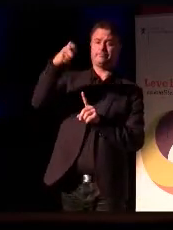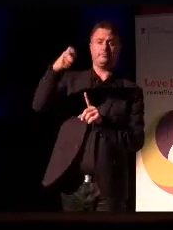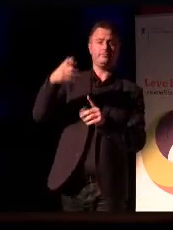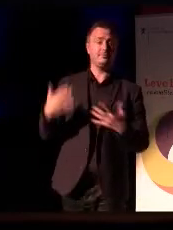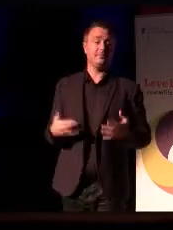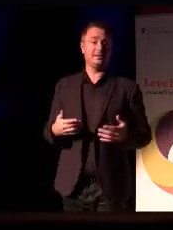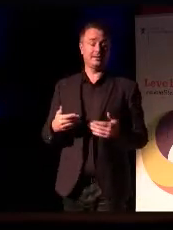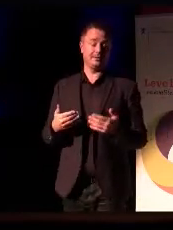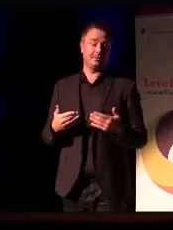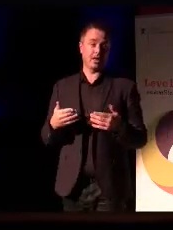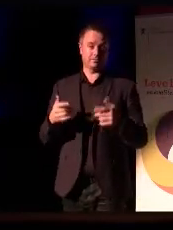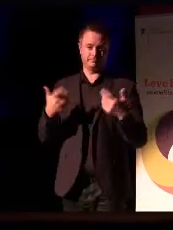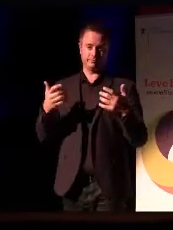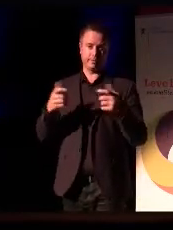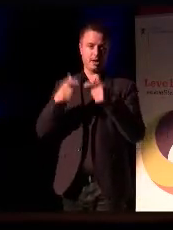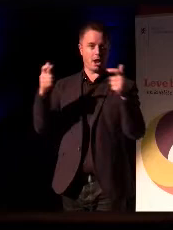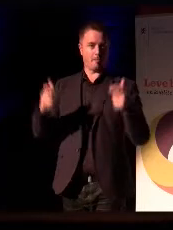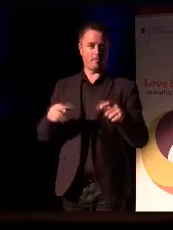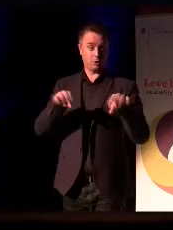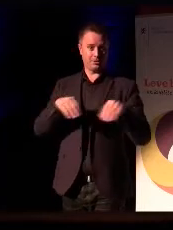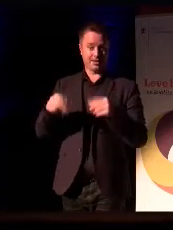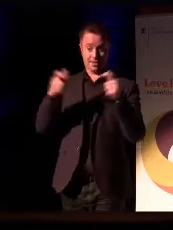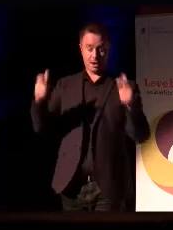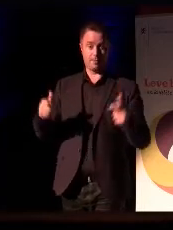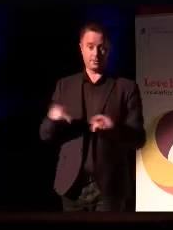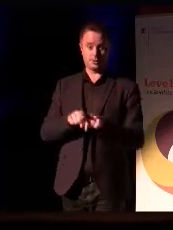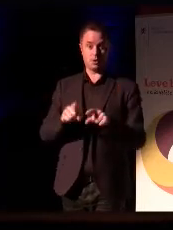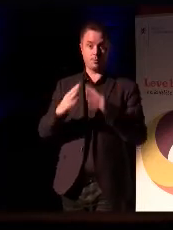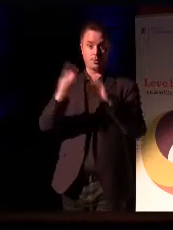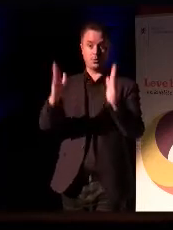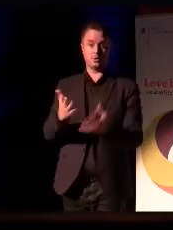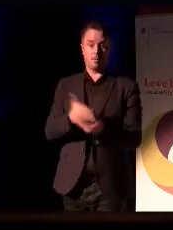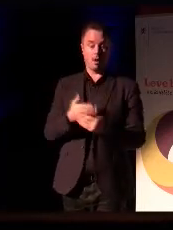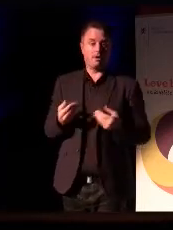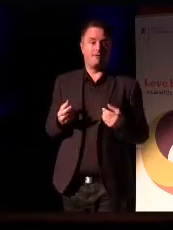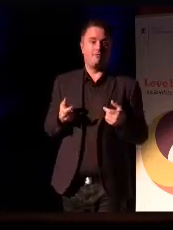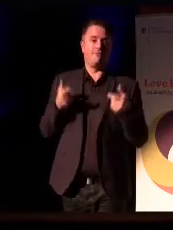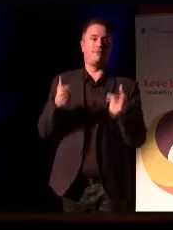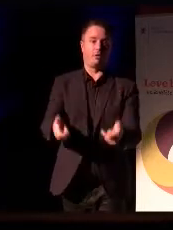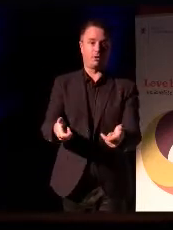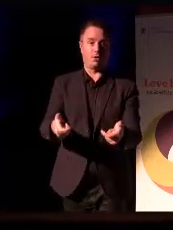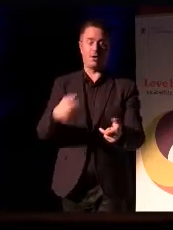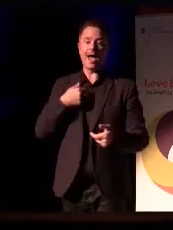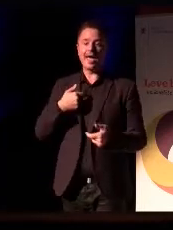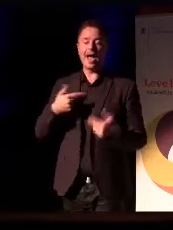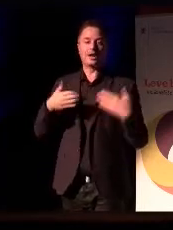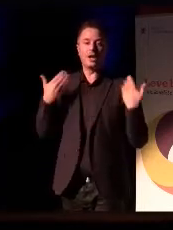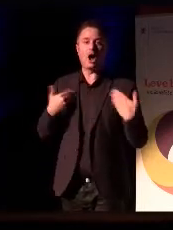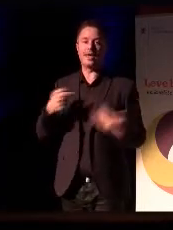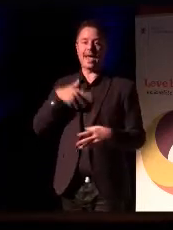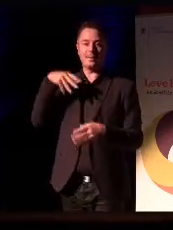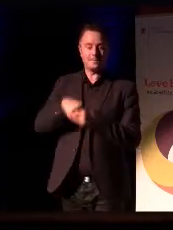Husbanken noen gang har fått, og jeg glad for å være med på å sette den rekorden.